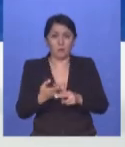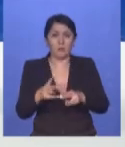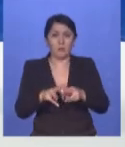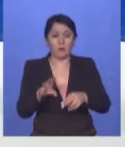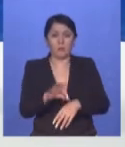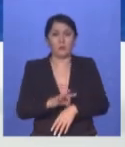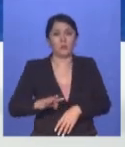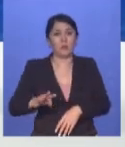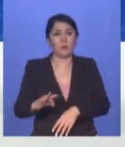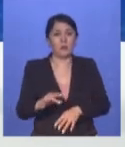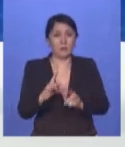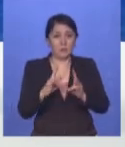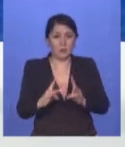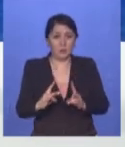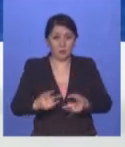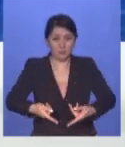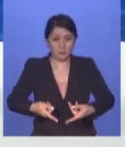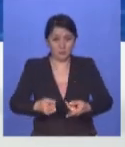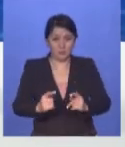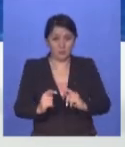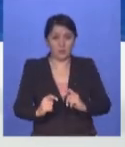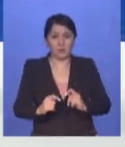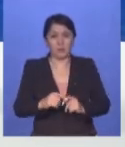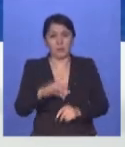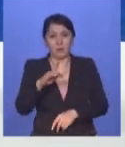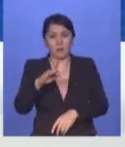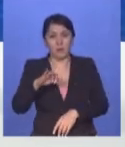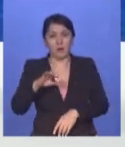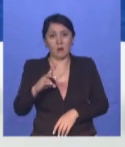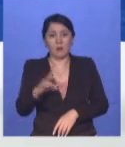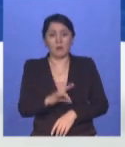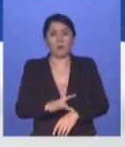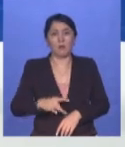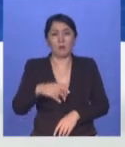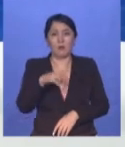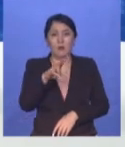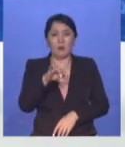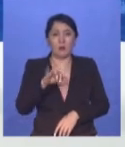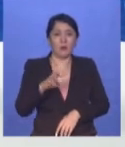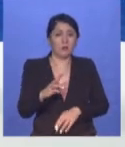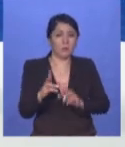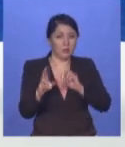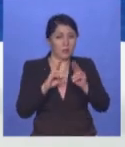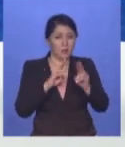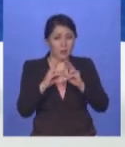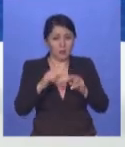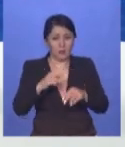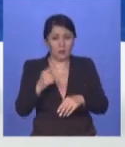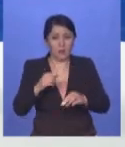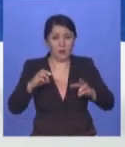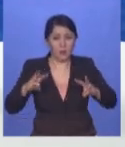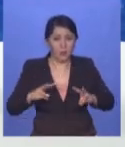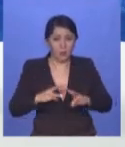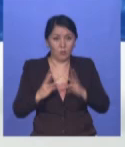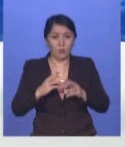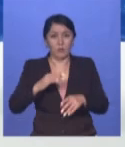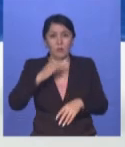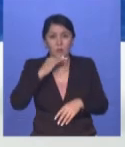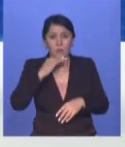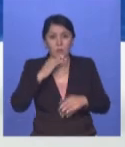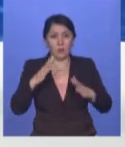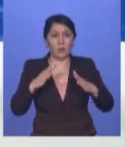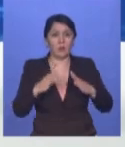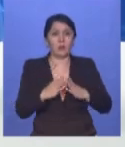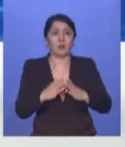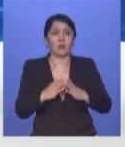туралы облыстық төтенше жағдайлар департаменті бастығының орынбасары Дмитрий Растихин өңірлік коммуникациялар қызметі алаңында айтты. Өрт көбіне